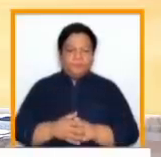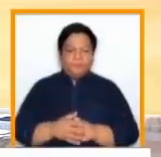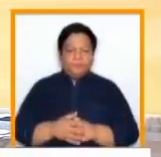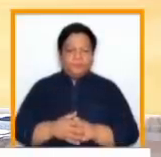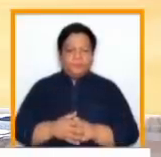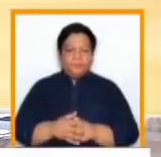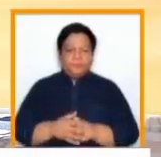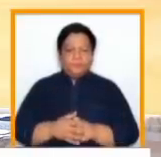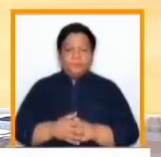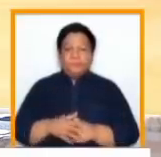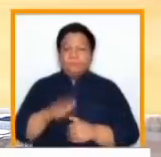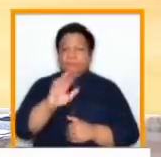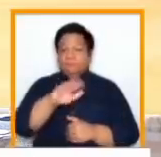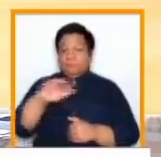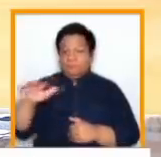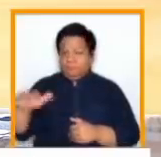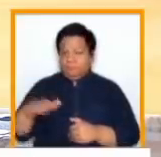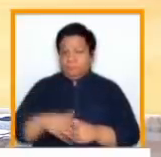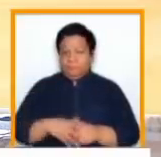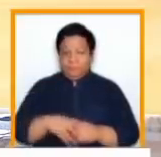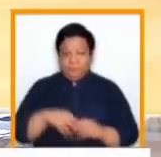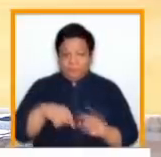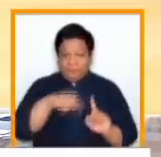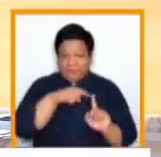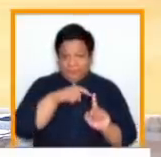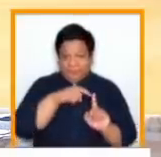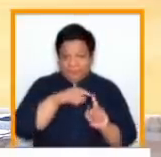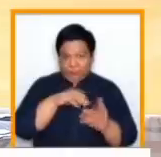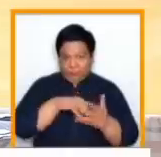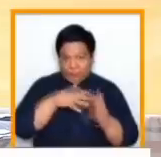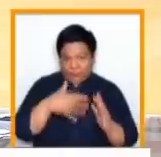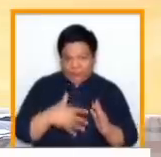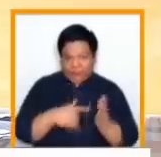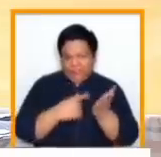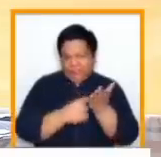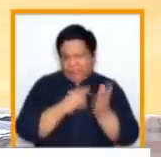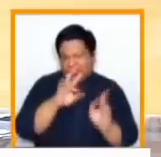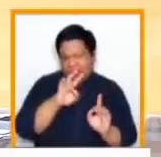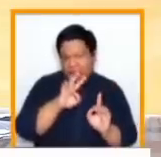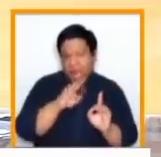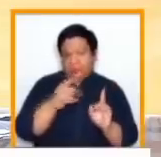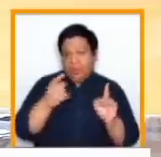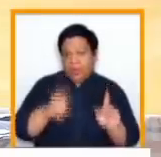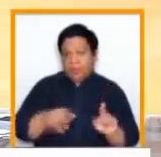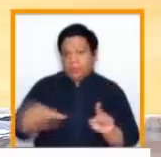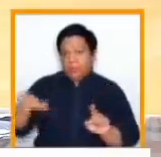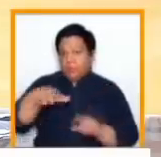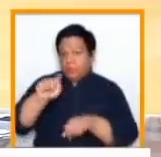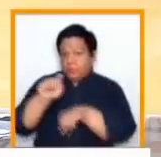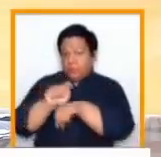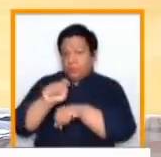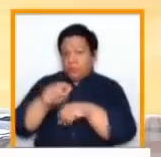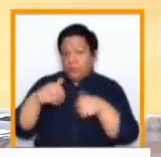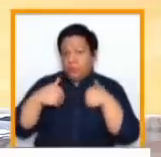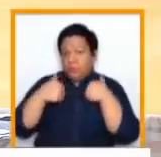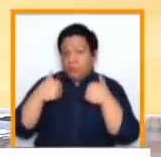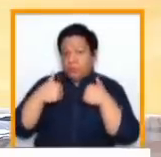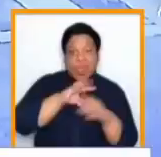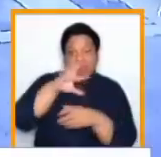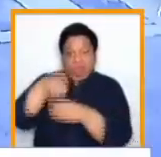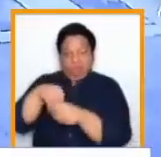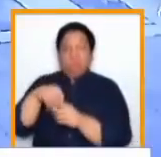Igan patay ang isang grade 7 student matapos madami sa gulo ng mga kabataan sa Tondo, Maynila. At may unang balita si Jonathan